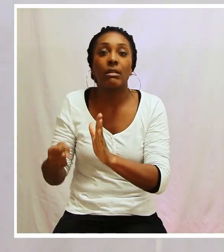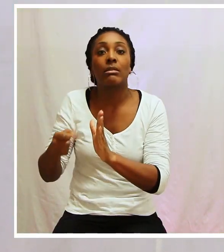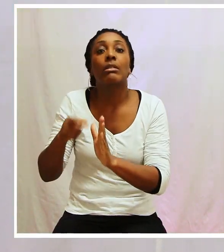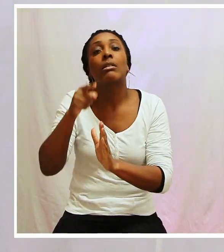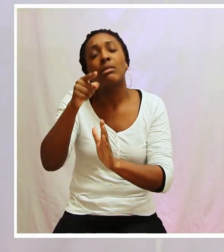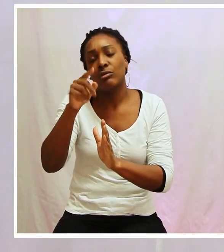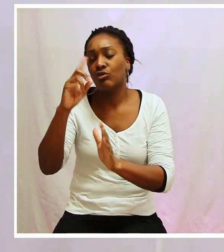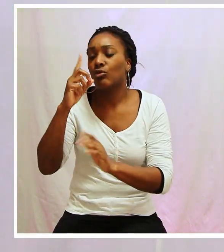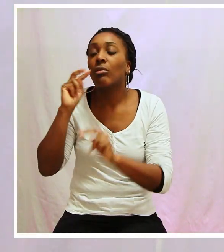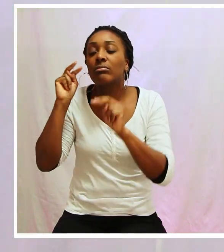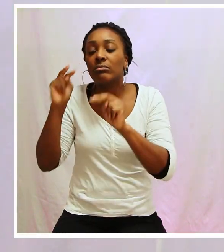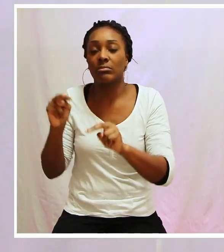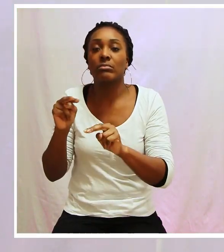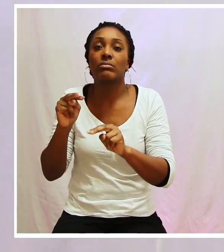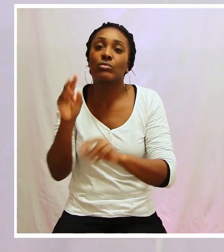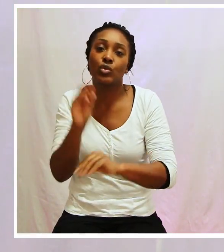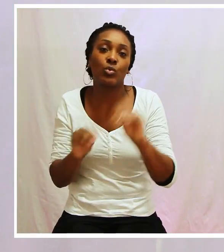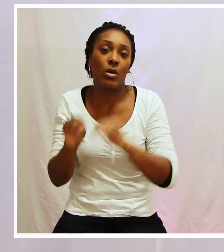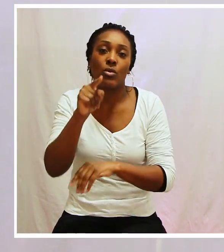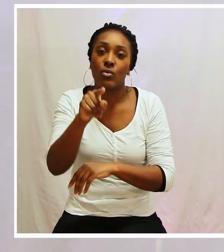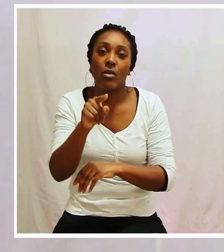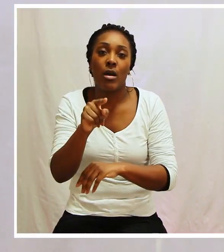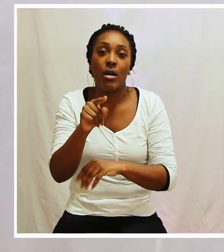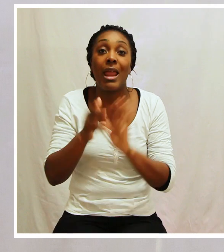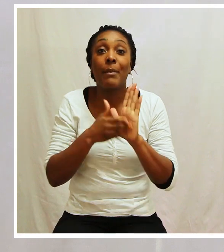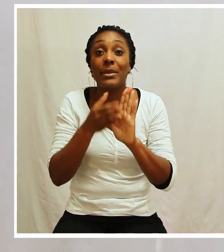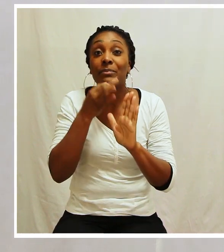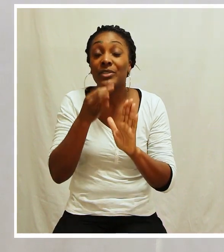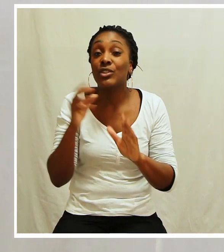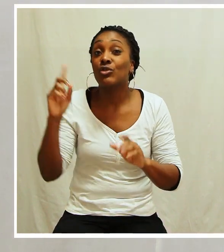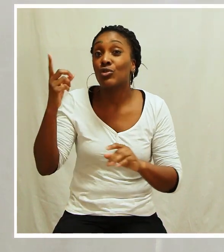déclare que Dieu tient à nous comme à la prunelle de ses yeux.